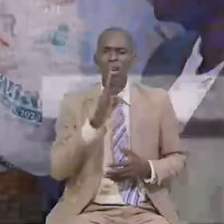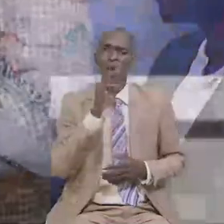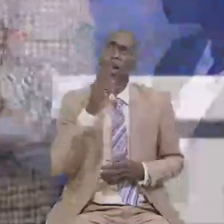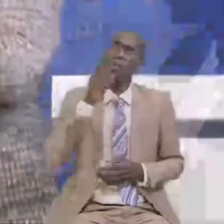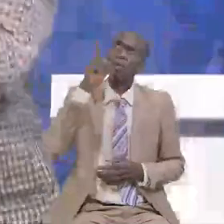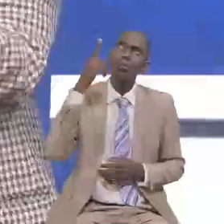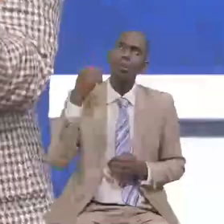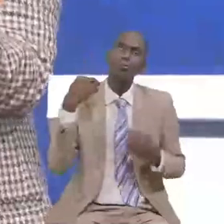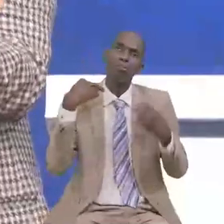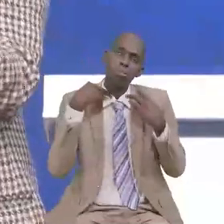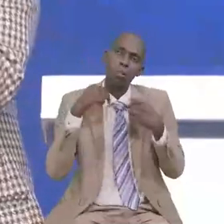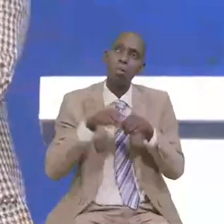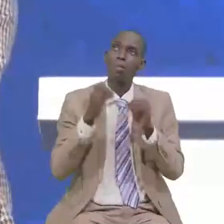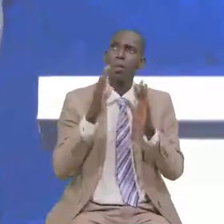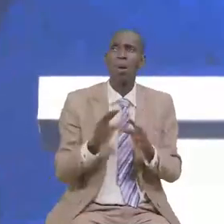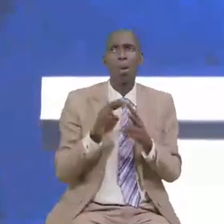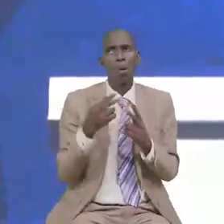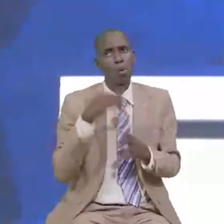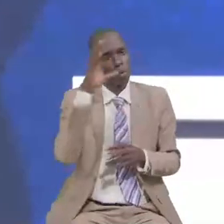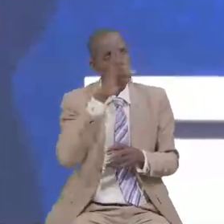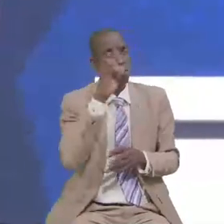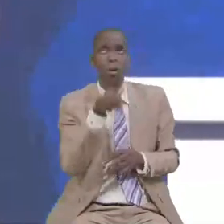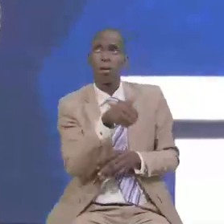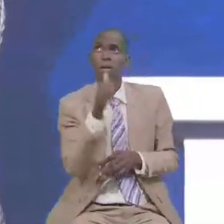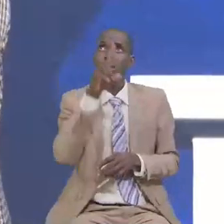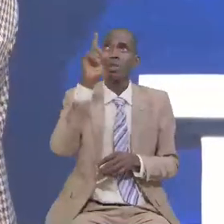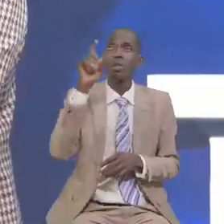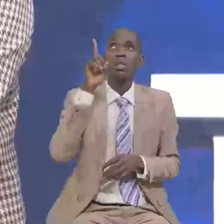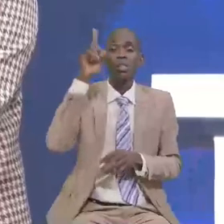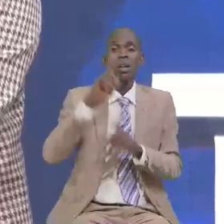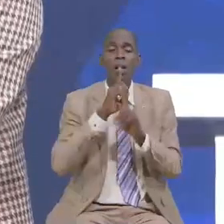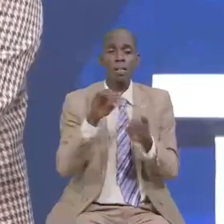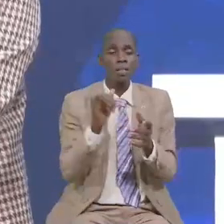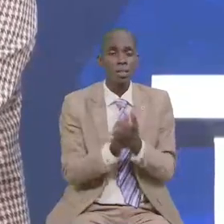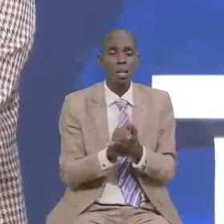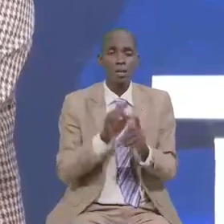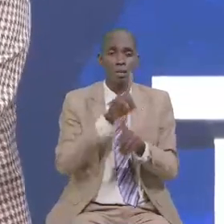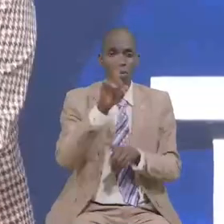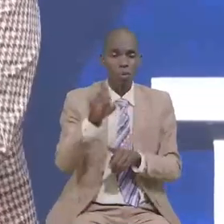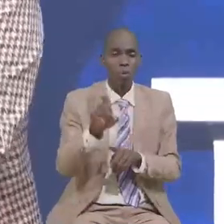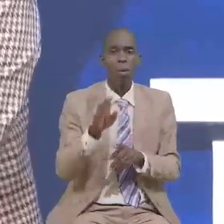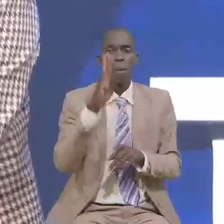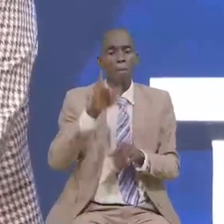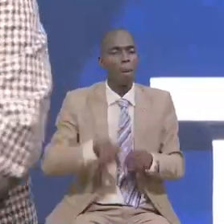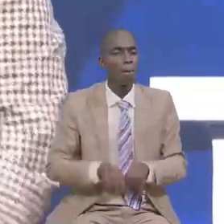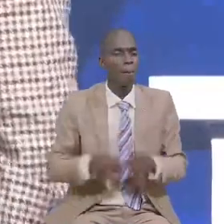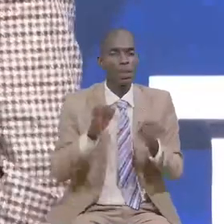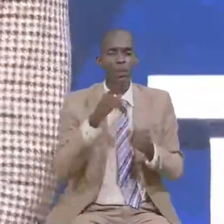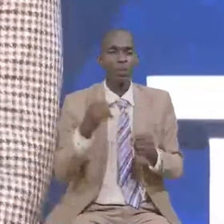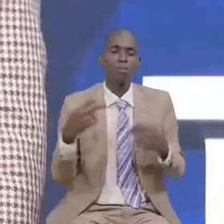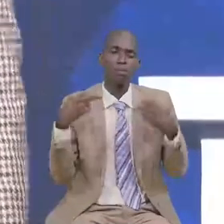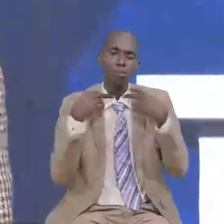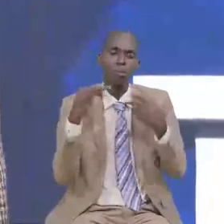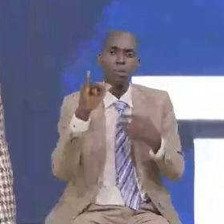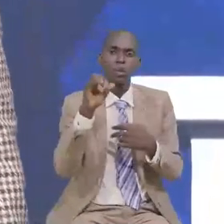Es-tu celui qui brise le joug ou devons-nous en attendre un autre? Il répond à la question